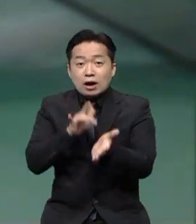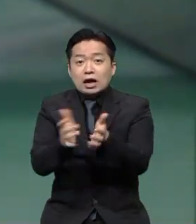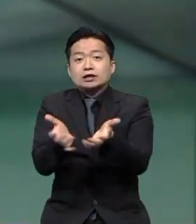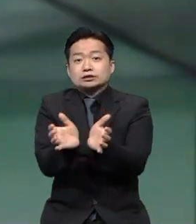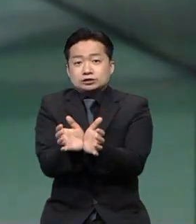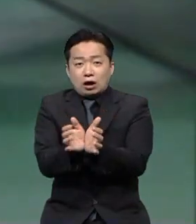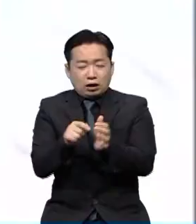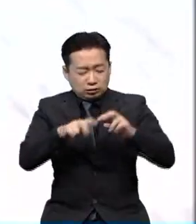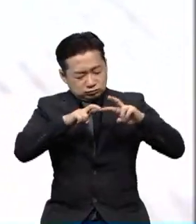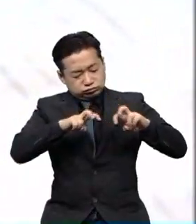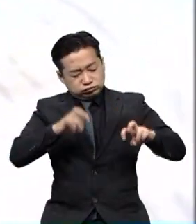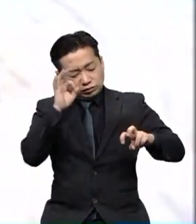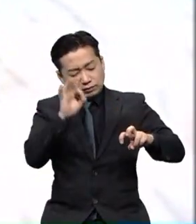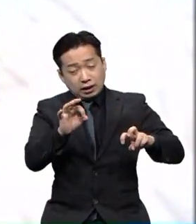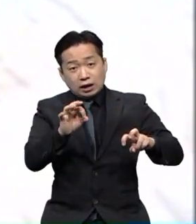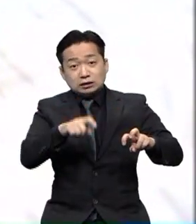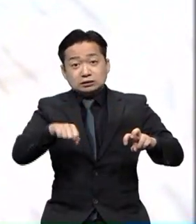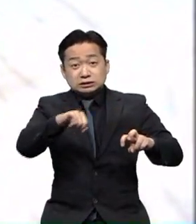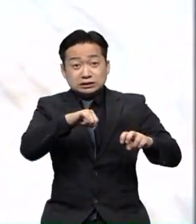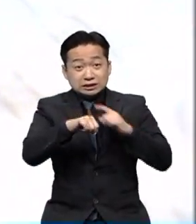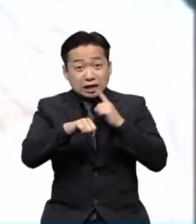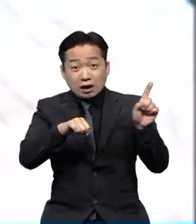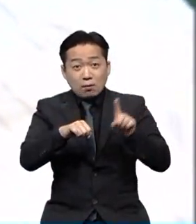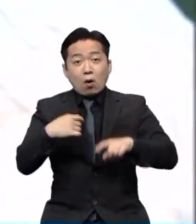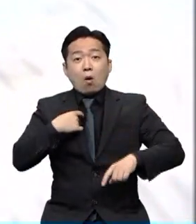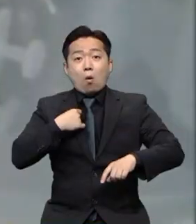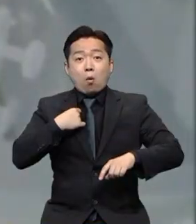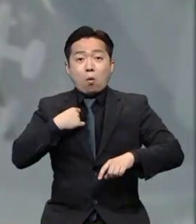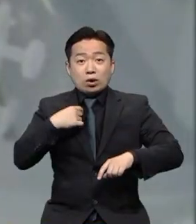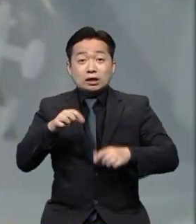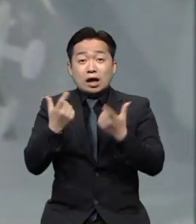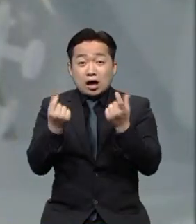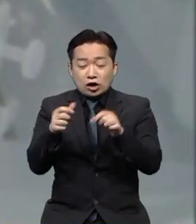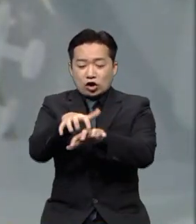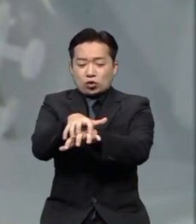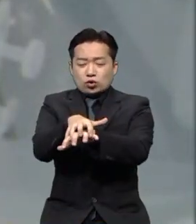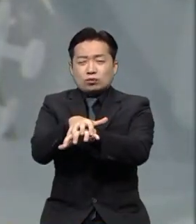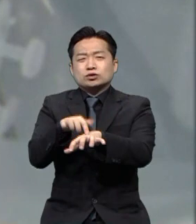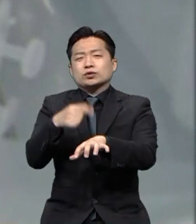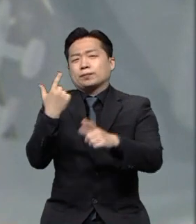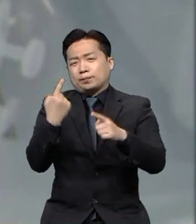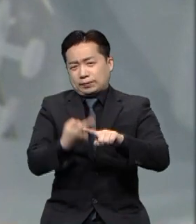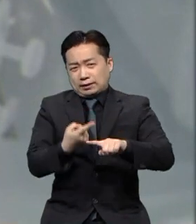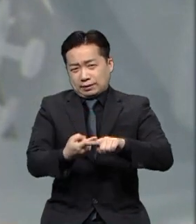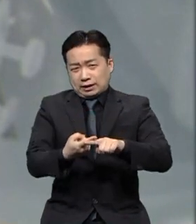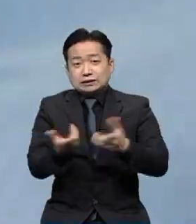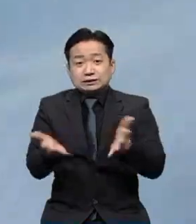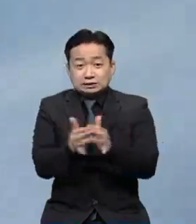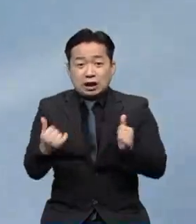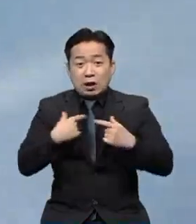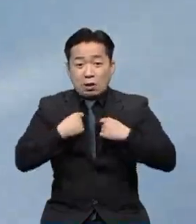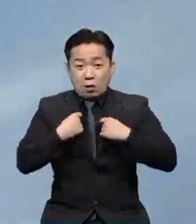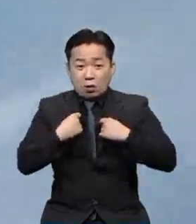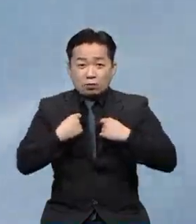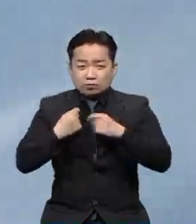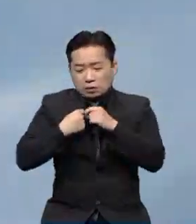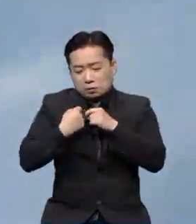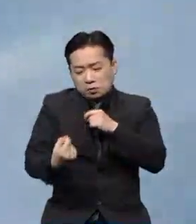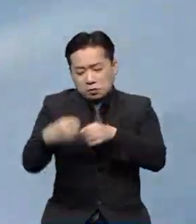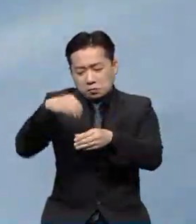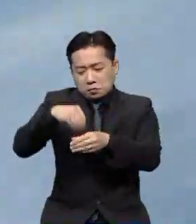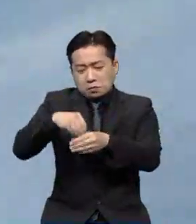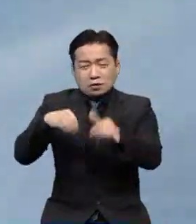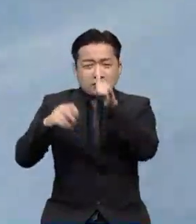식품의약품안전처 분석 결과 이물질은 옷에 쓰이는 혼방 섬유로 파악됐는데 작업자가 입은 옷에서 떨어져 들어간 걸로